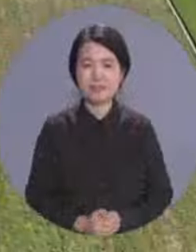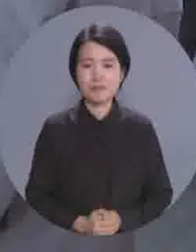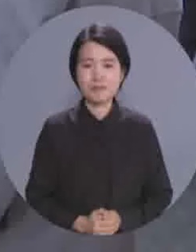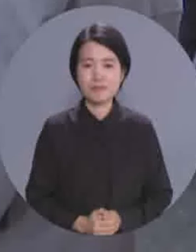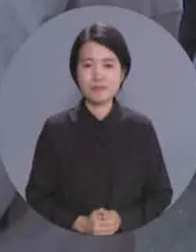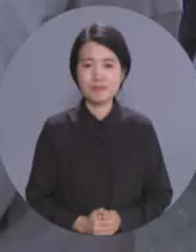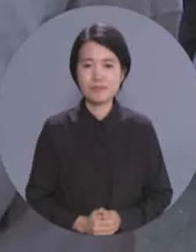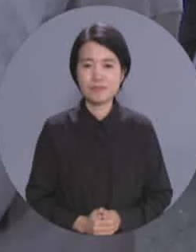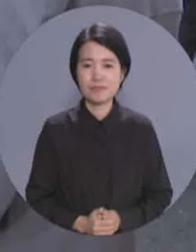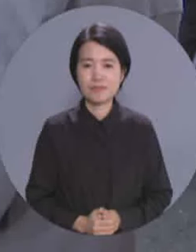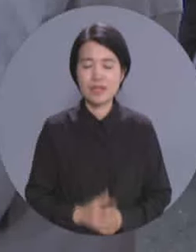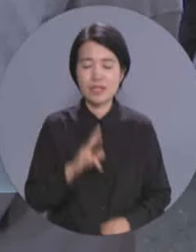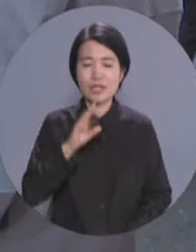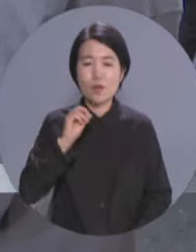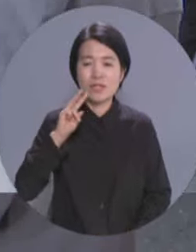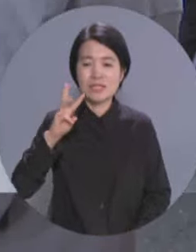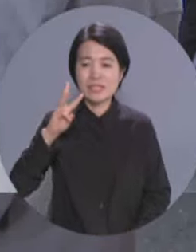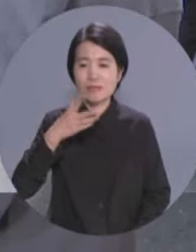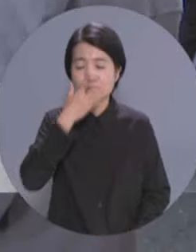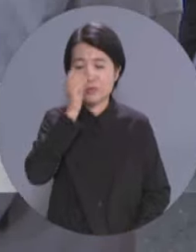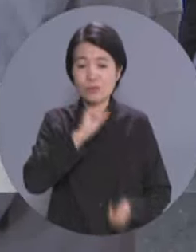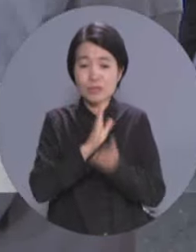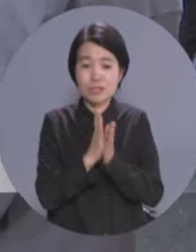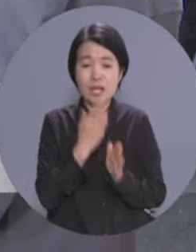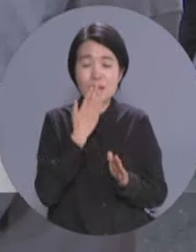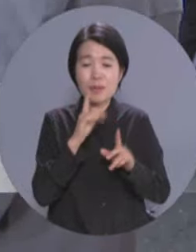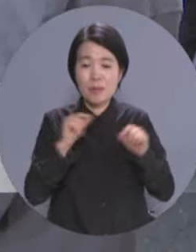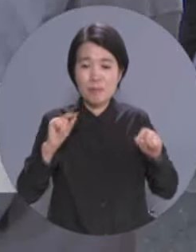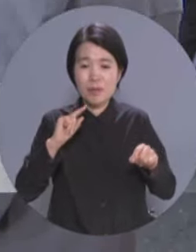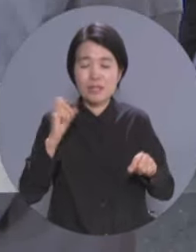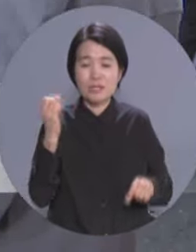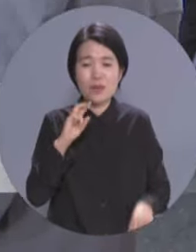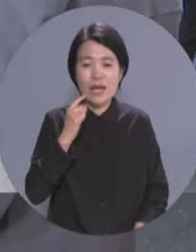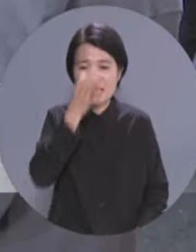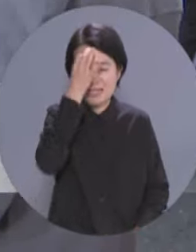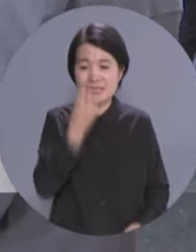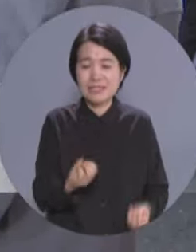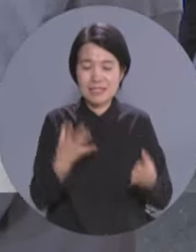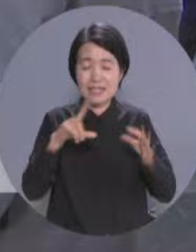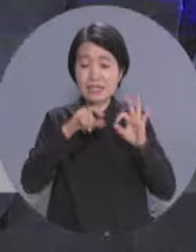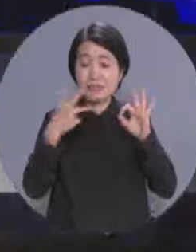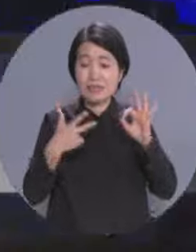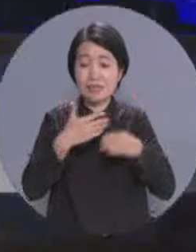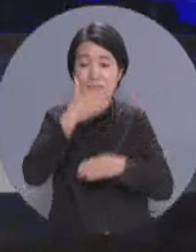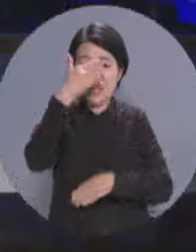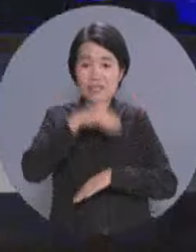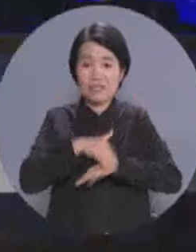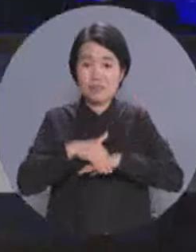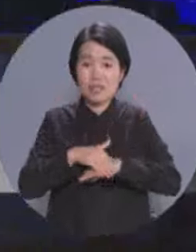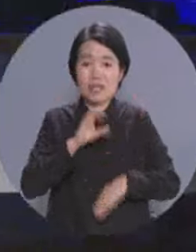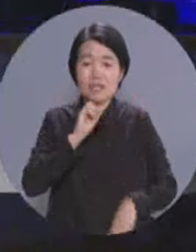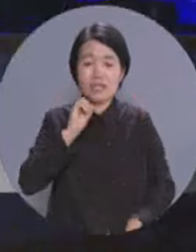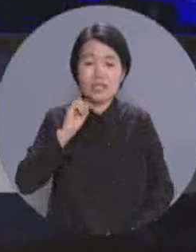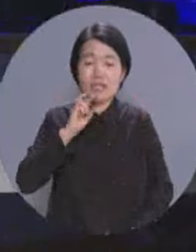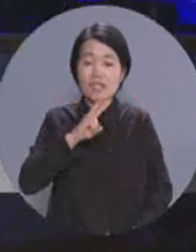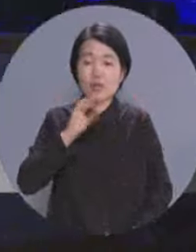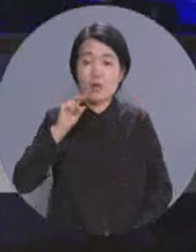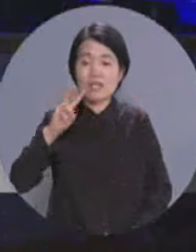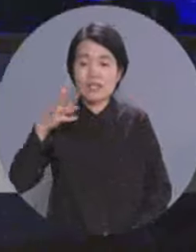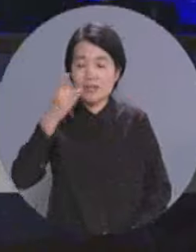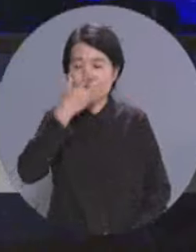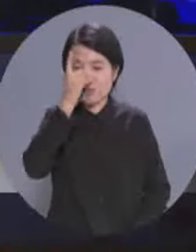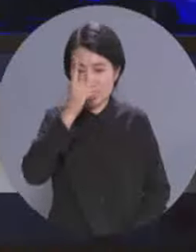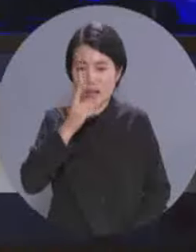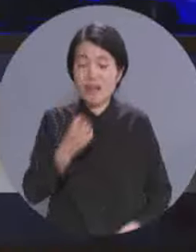밝혔습니다 2023 순천 푸드 앤 아트 페스티벌이 오는 7일 마 올립니다 2023 순천 푸드 앤 아트